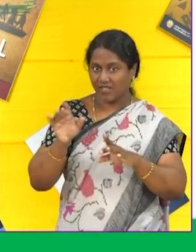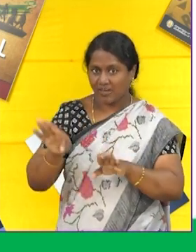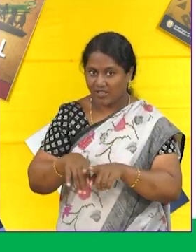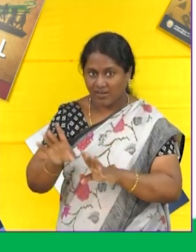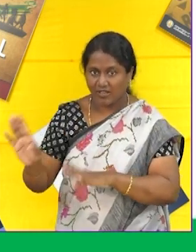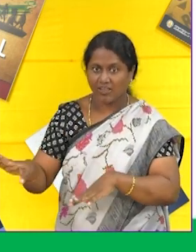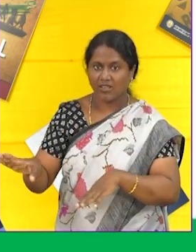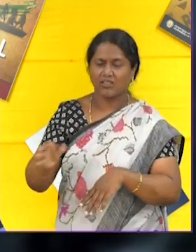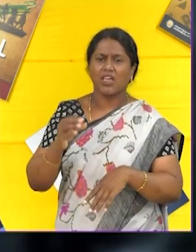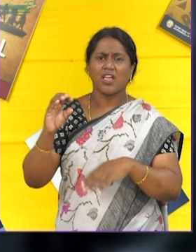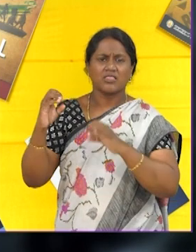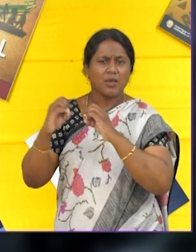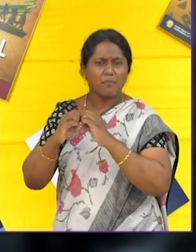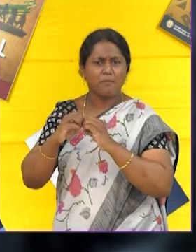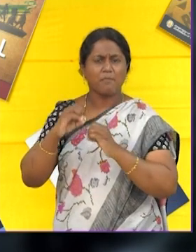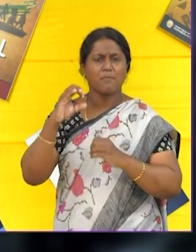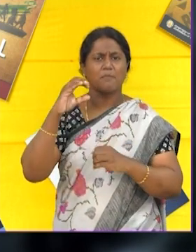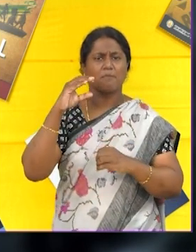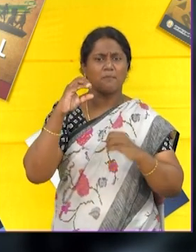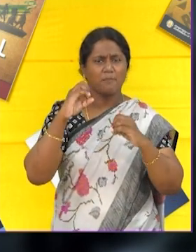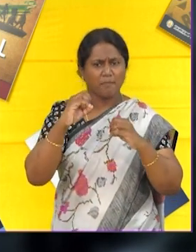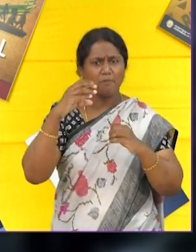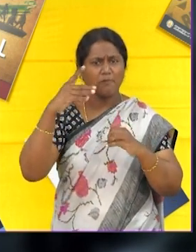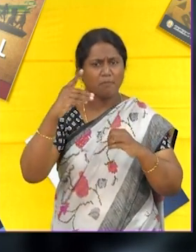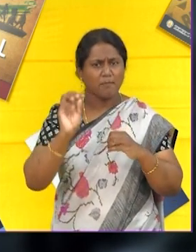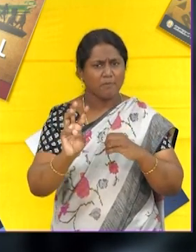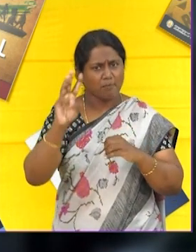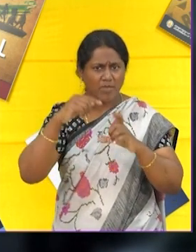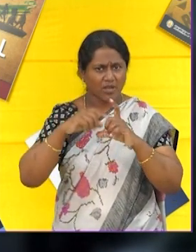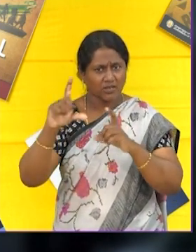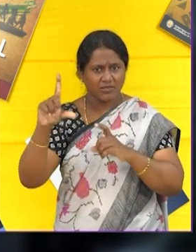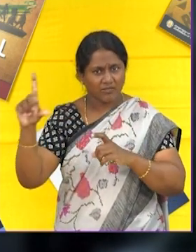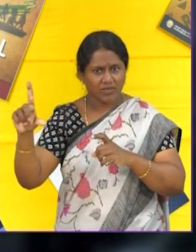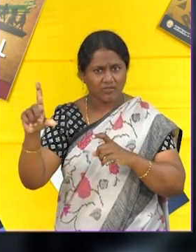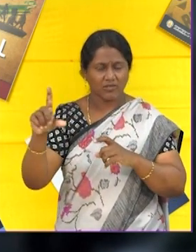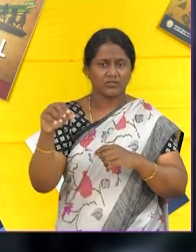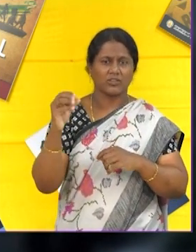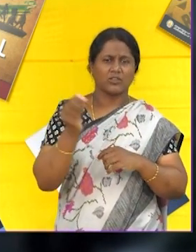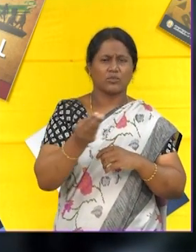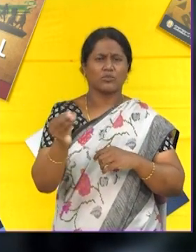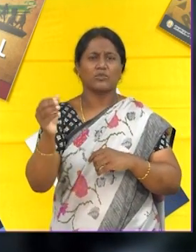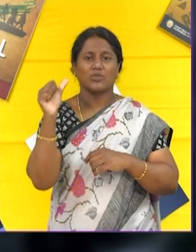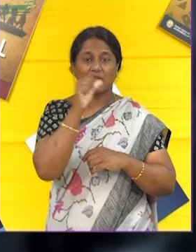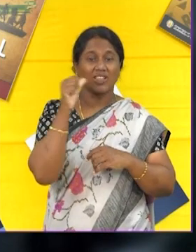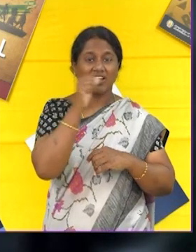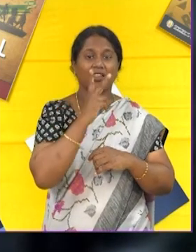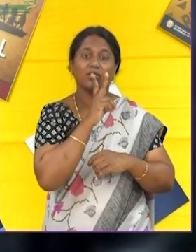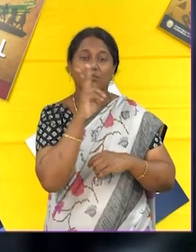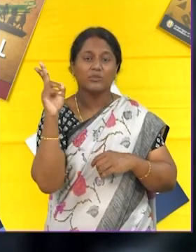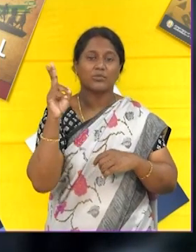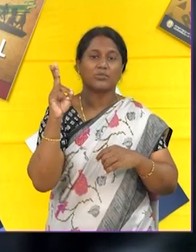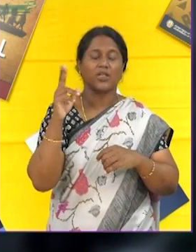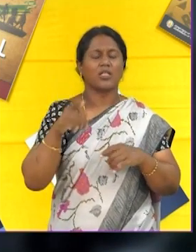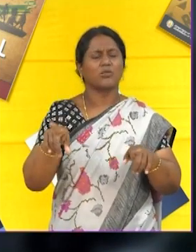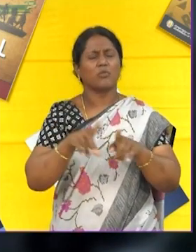to mild attacks. போர்ட்வெல்ங்கிறவர் ரொம்ப வருஷ காலமாக பலவிதமான பேட் பழக்கத்திலிருந்து சில ஒரு